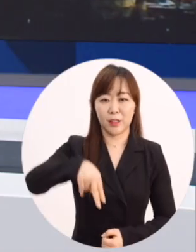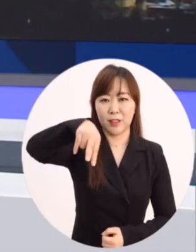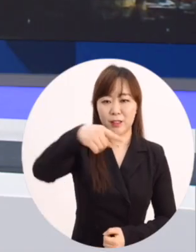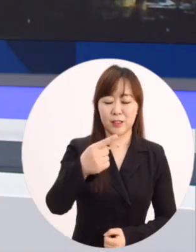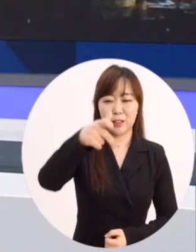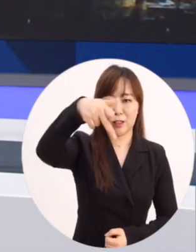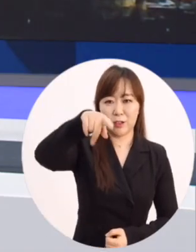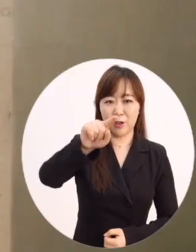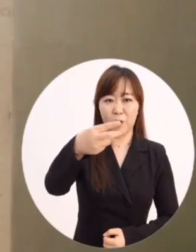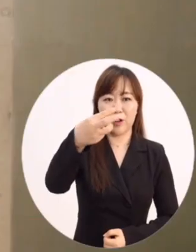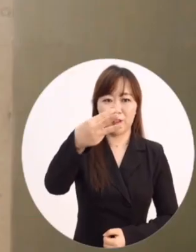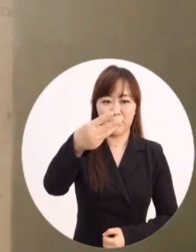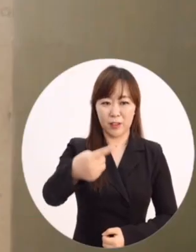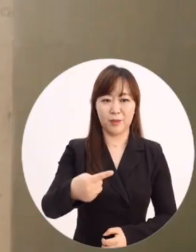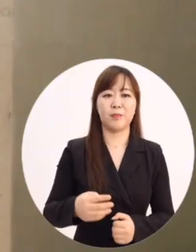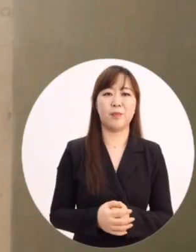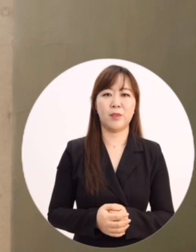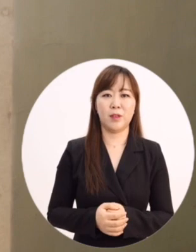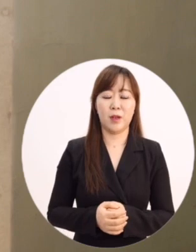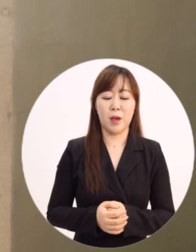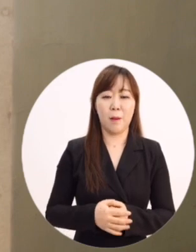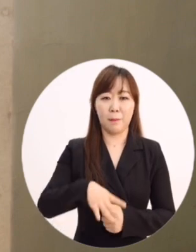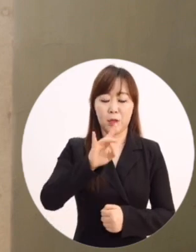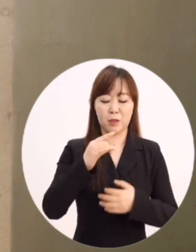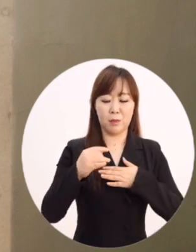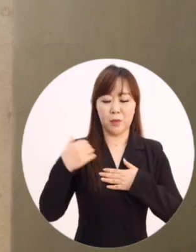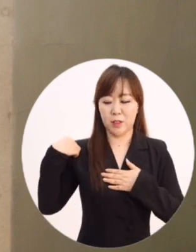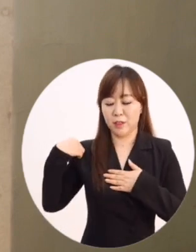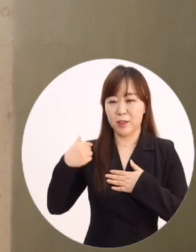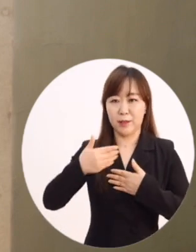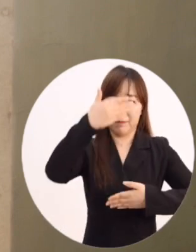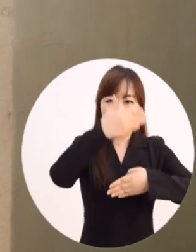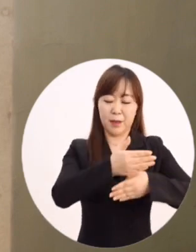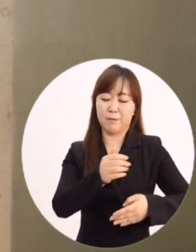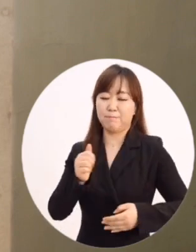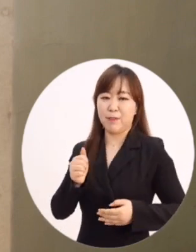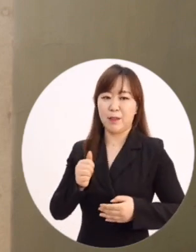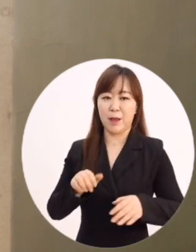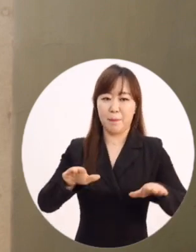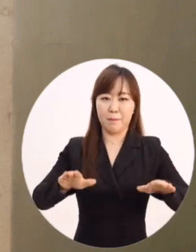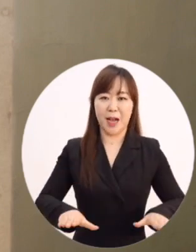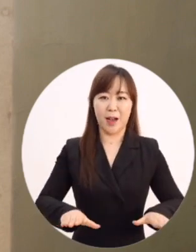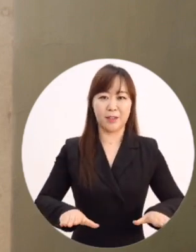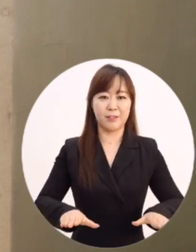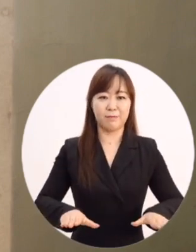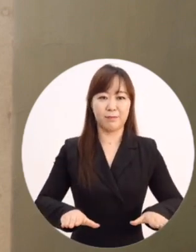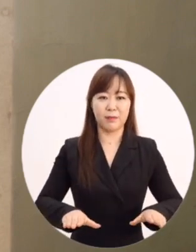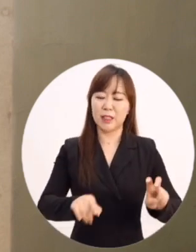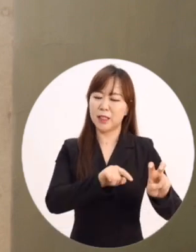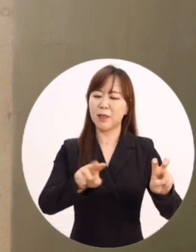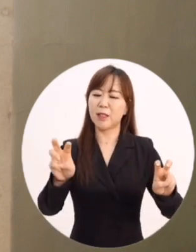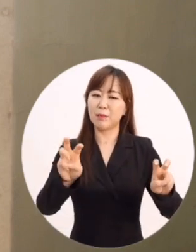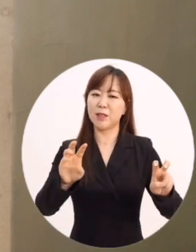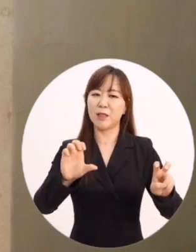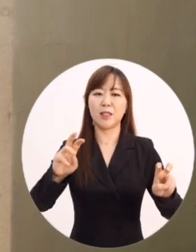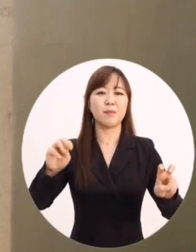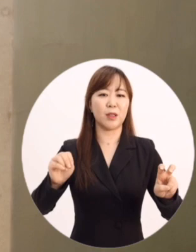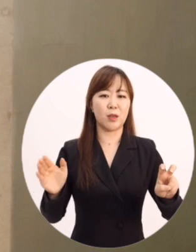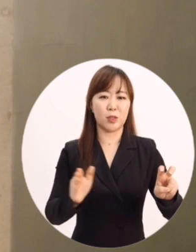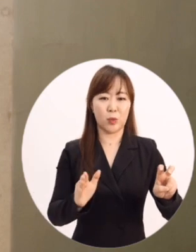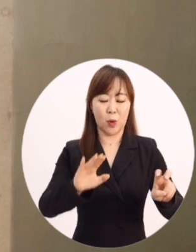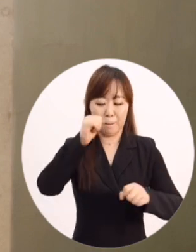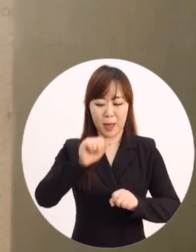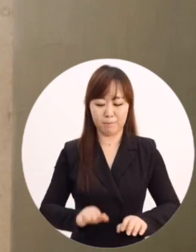스쿼트. 벽에 등을 대고 서서 발을 약간 벌립니다. 벽에서 20에서